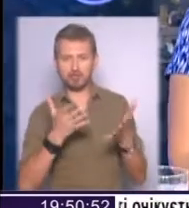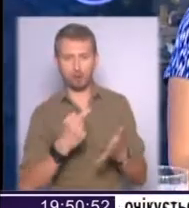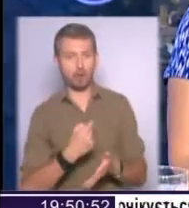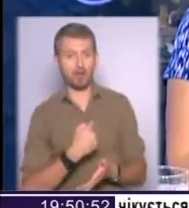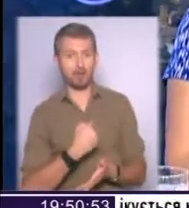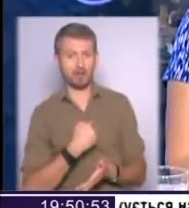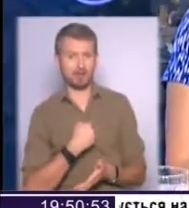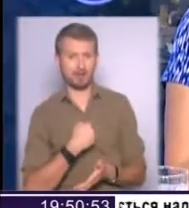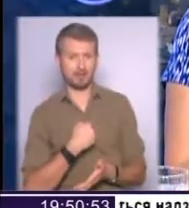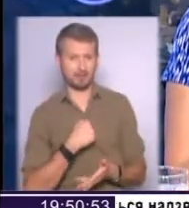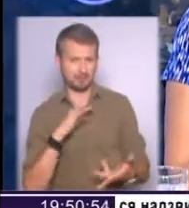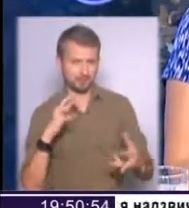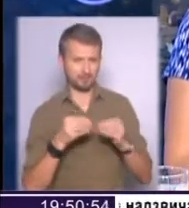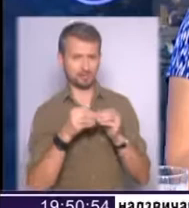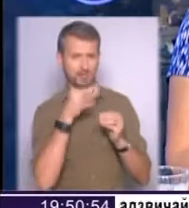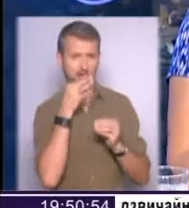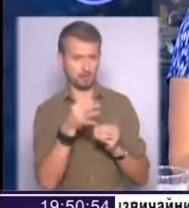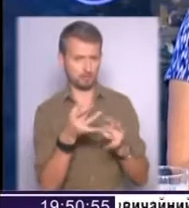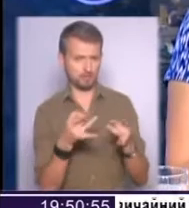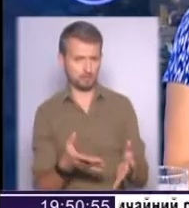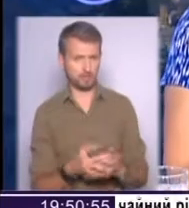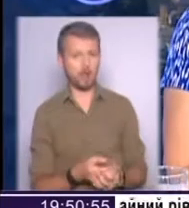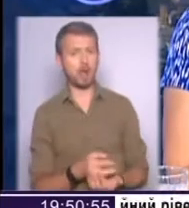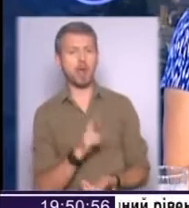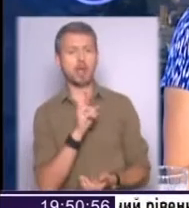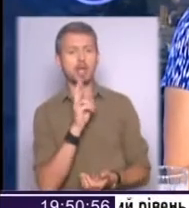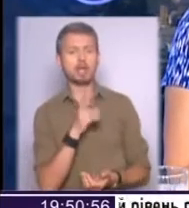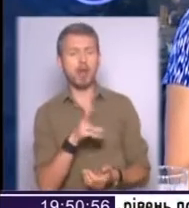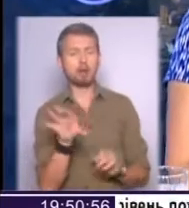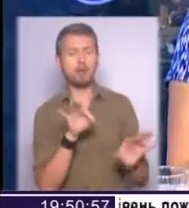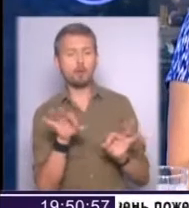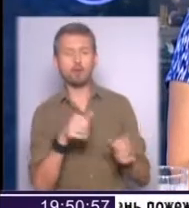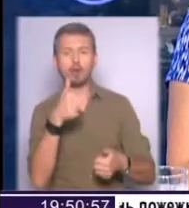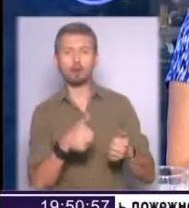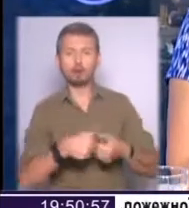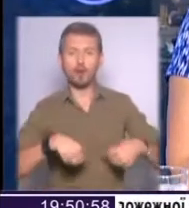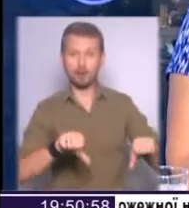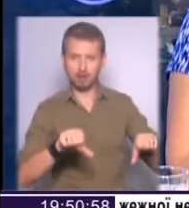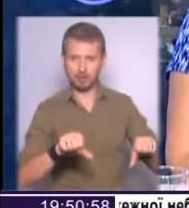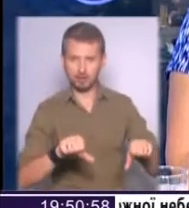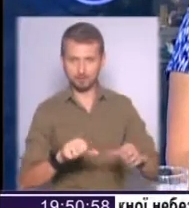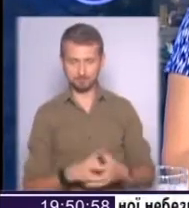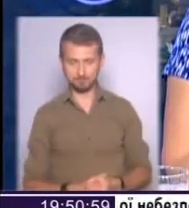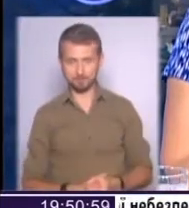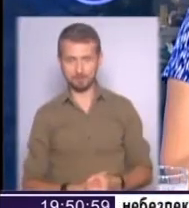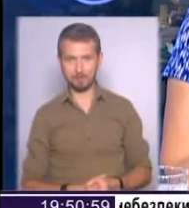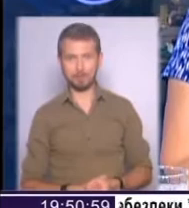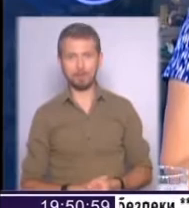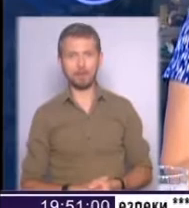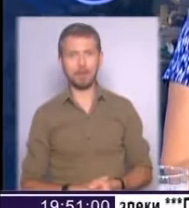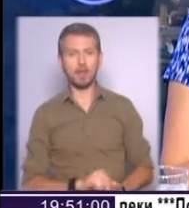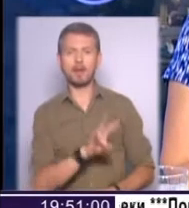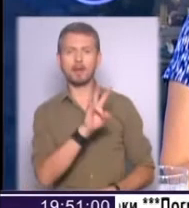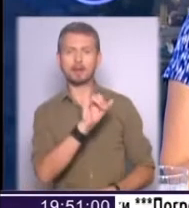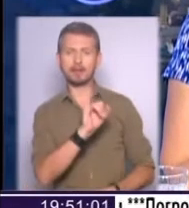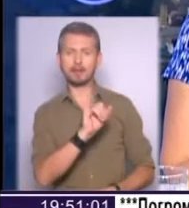згрубше скажу, так, щоб люди розуміли. Як формується конкурсна комісія? Отже, ні